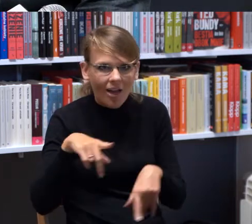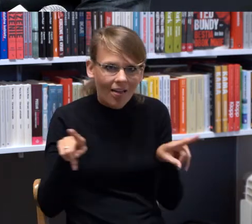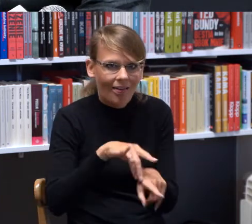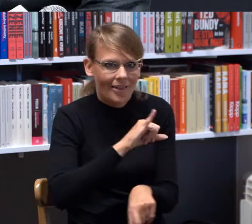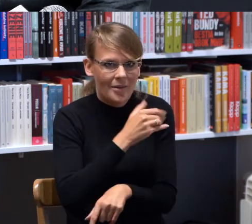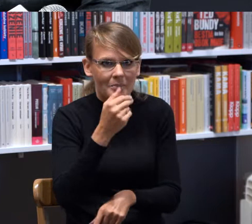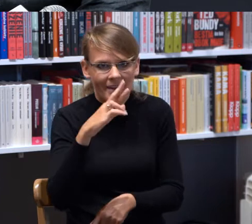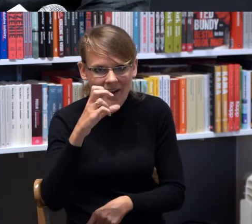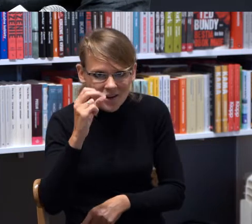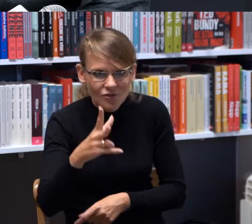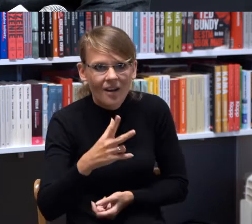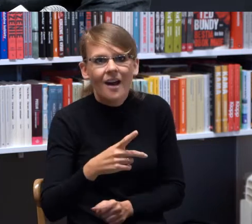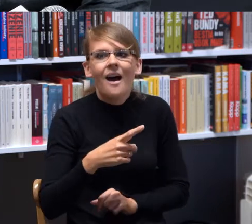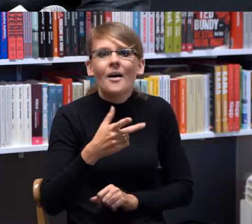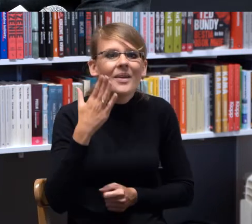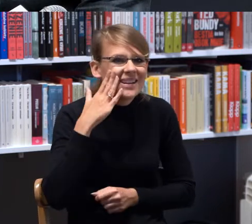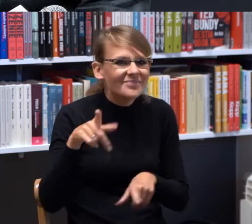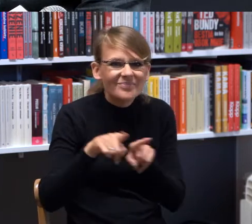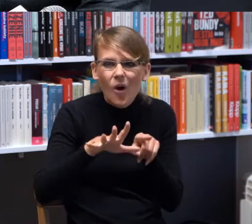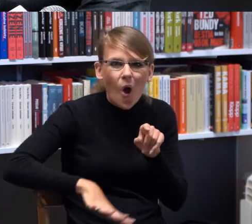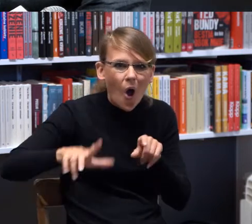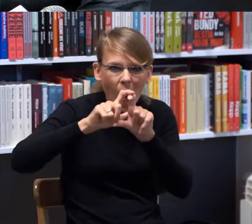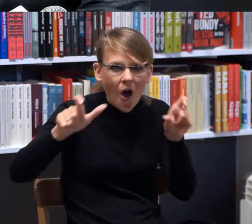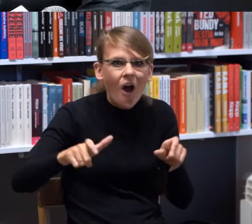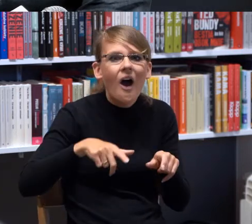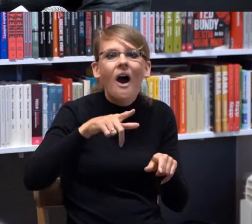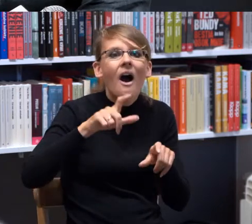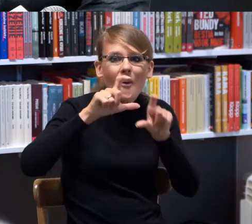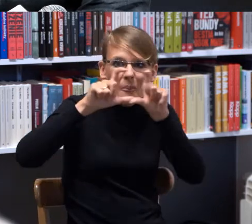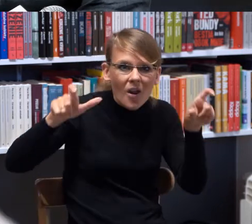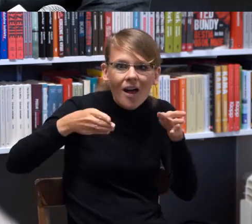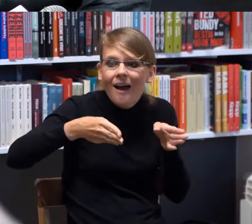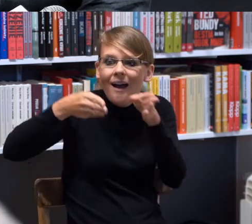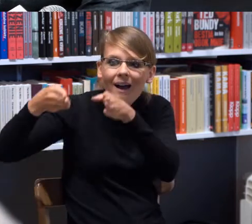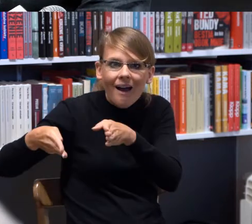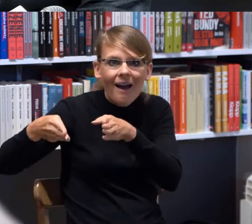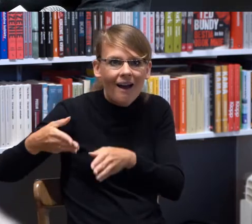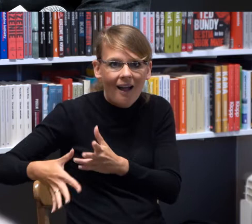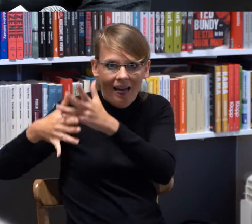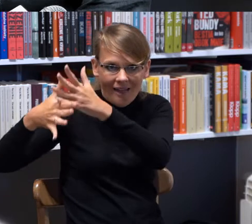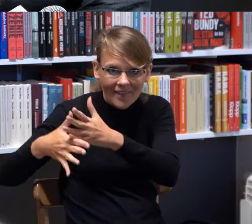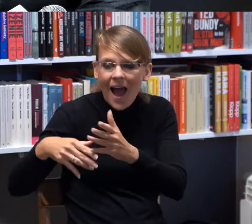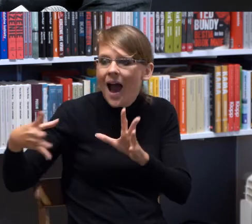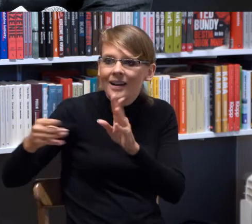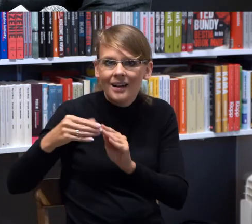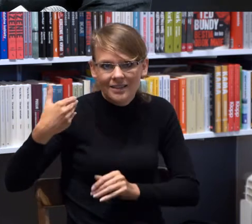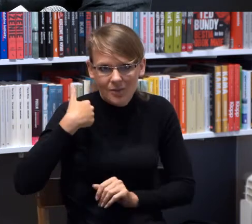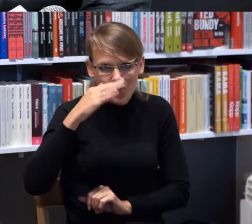Mireczek, a tak w ogóle to mieszkamy na tym samym osiedlu i klatkę dalej. I w ogóle to chodziliśmy razem do